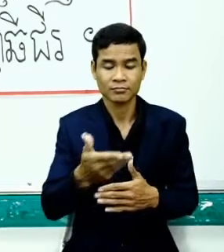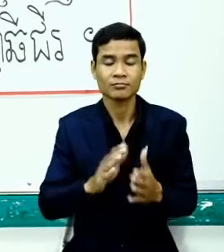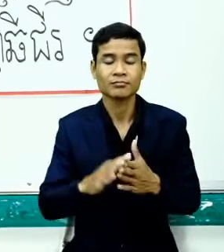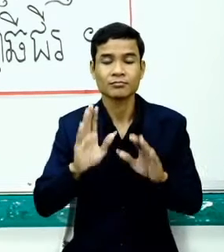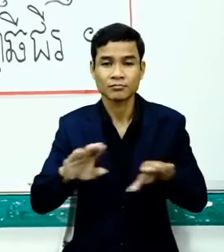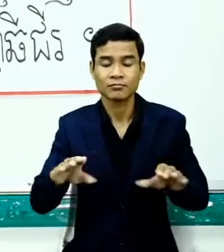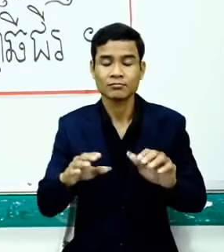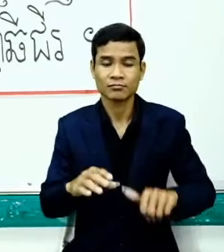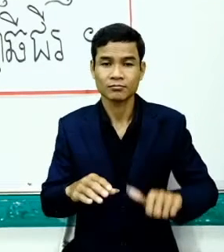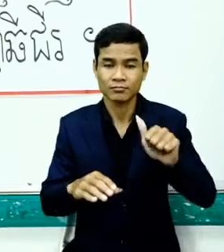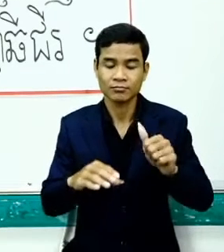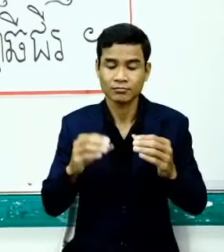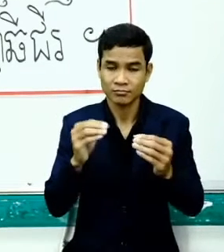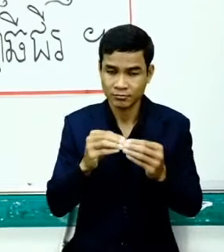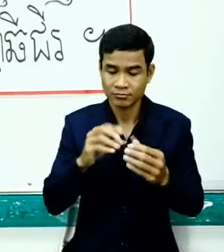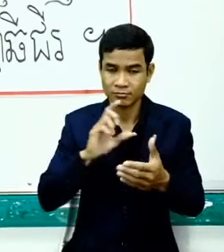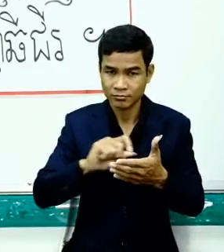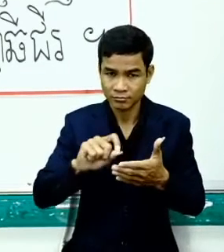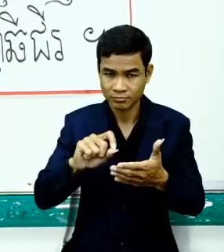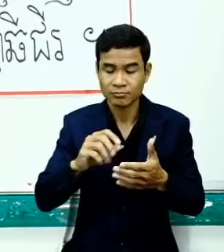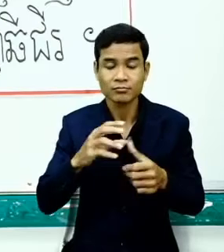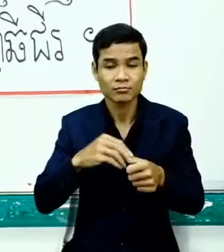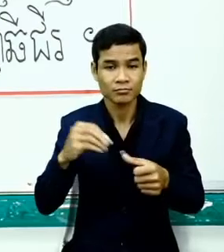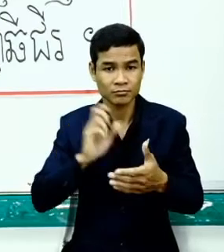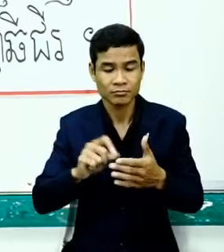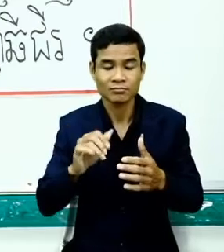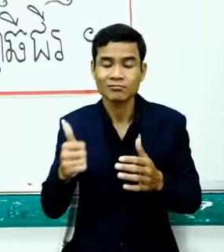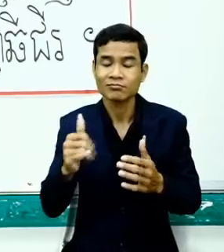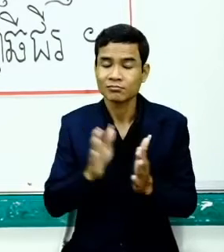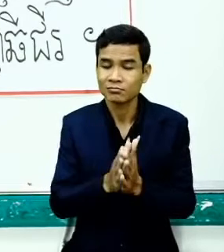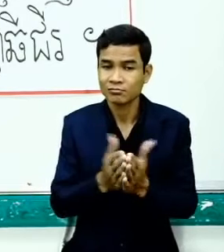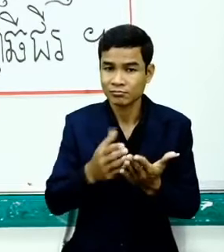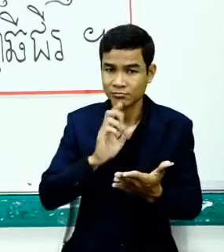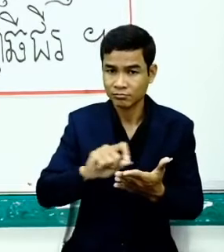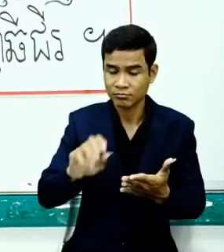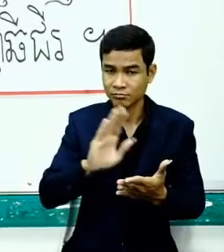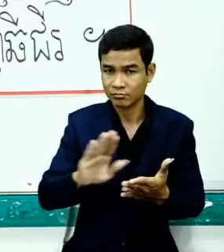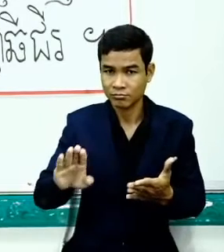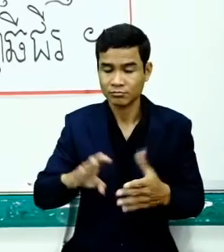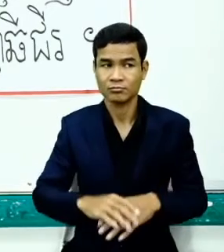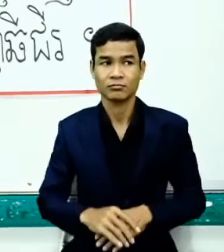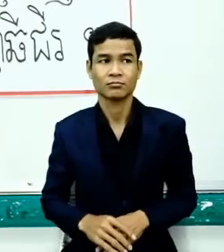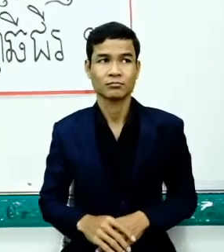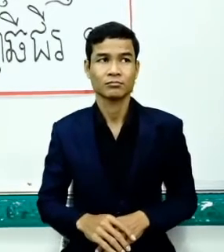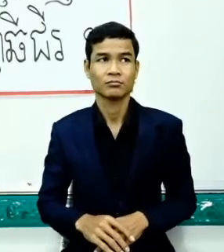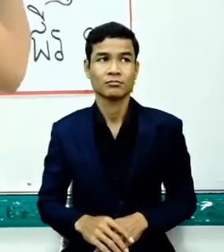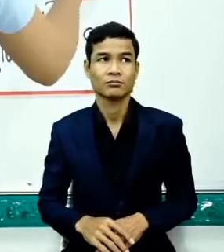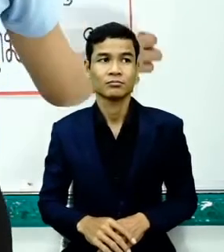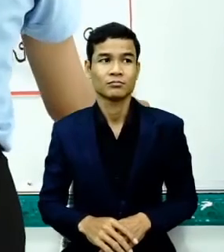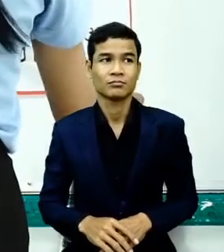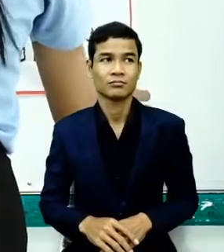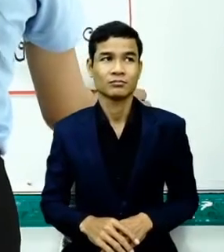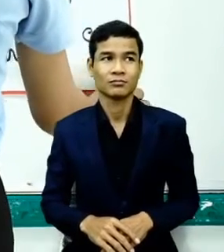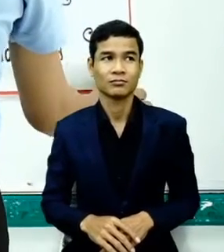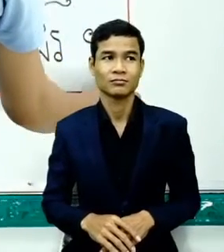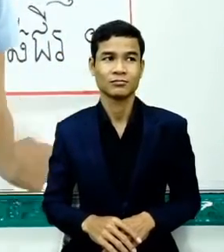នាយកក្តារឈ្នួនដីសឬក៏ហ្វឺតនិងសៀវភៅសរសេររបស់កូនមកចា